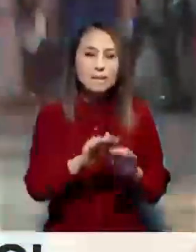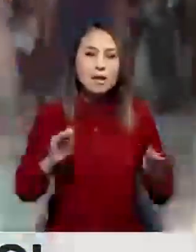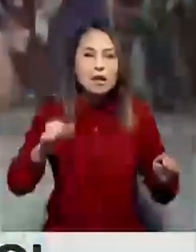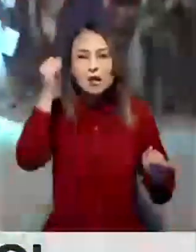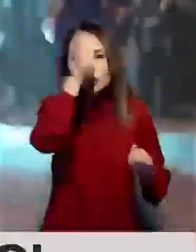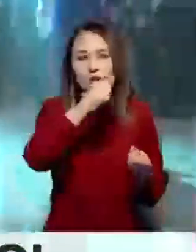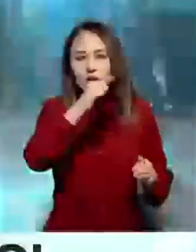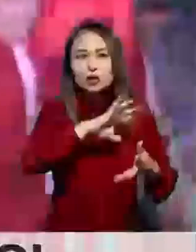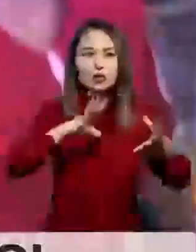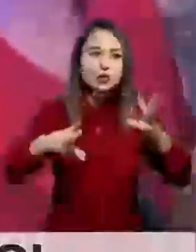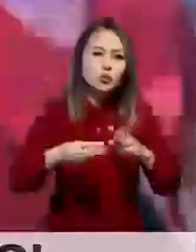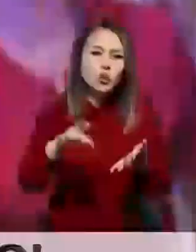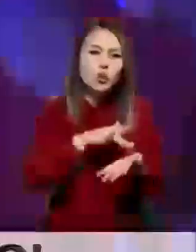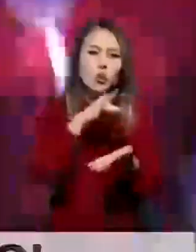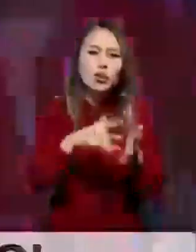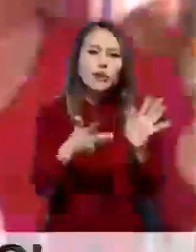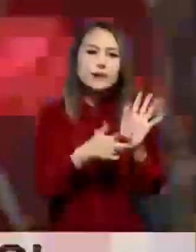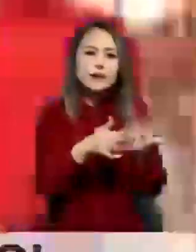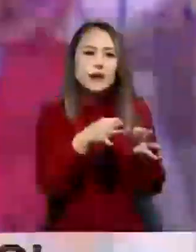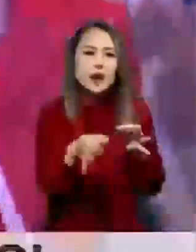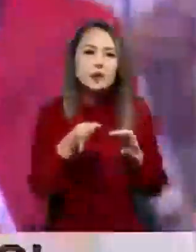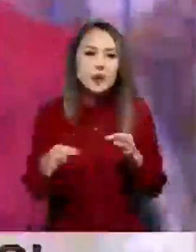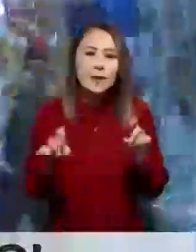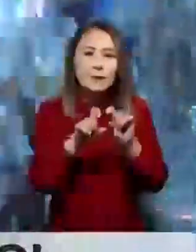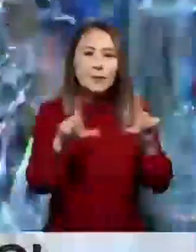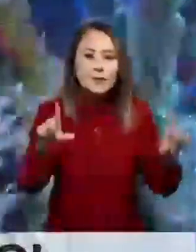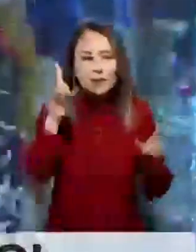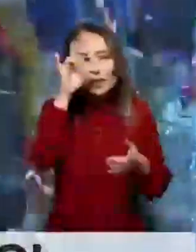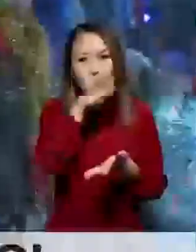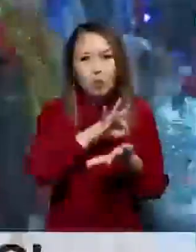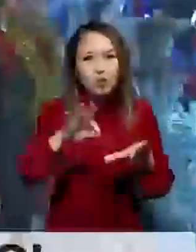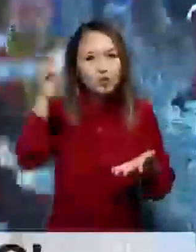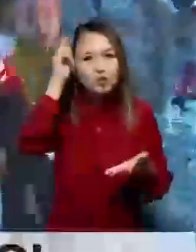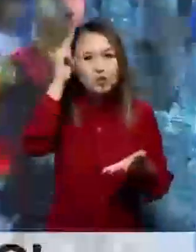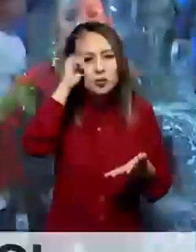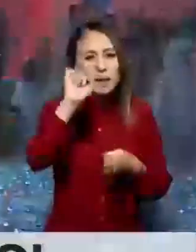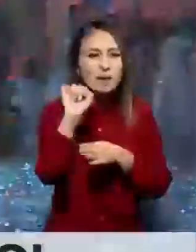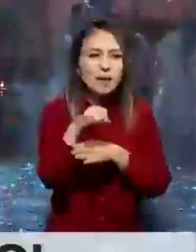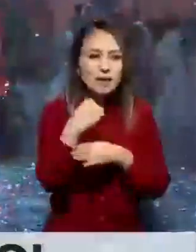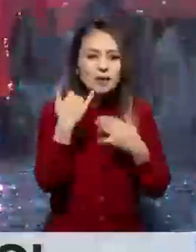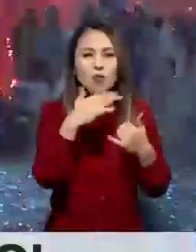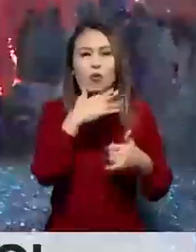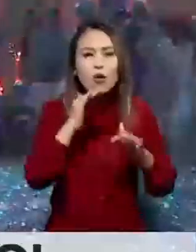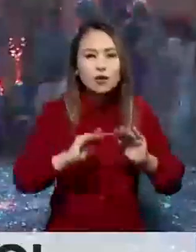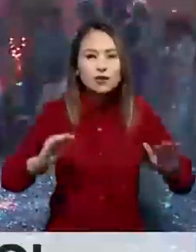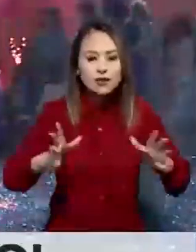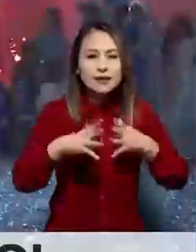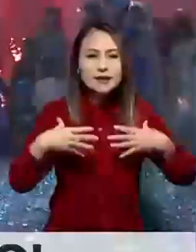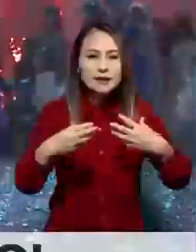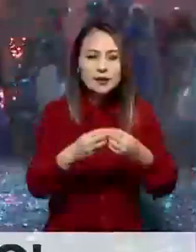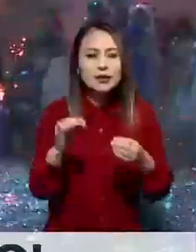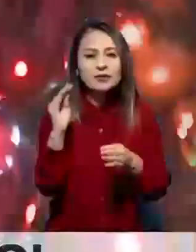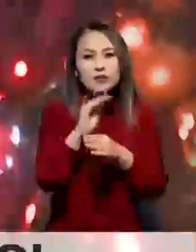жылының қорытынды шарасына қаланың 8 ауданындағы мектептердің үздік оқушылары, спорттық шара жеңімпаздары, көп балалы отбасылардың бүлдіршіндері